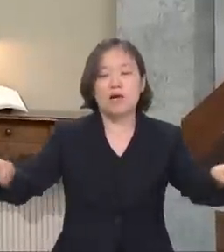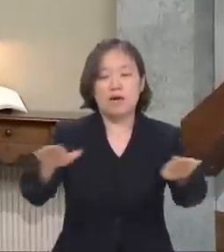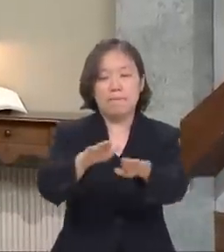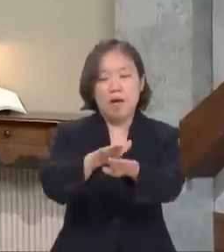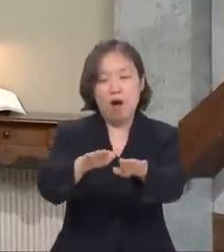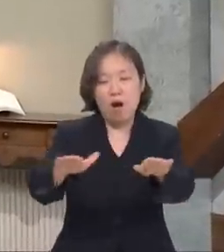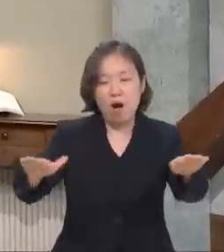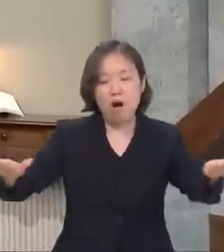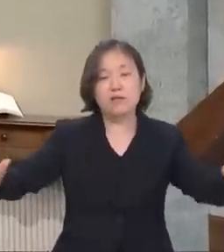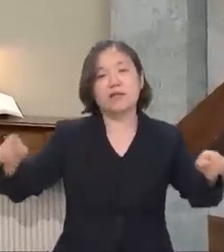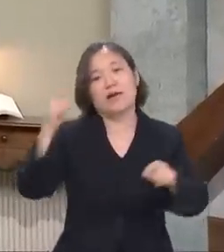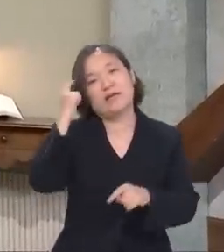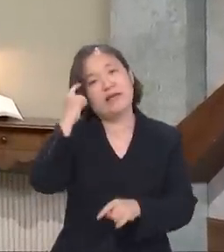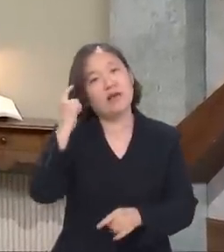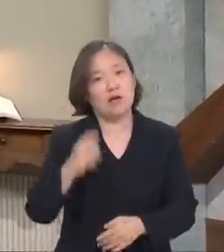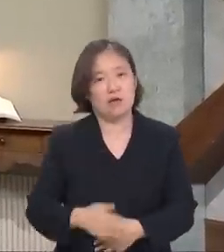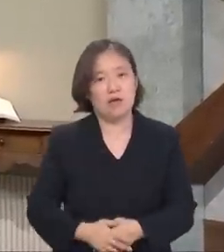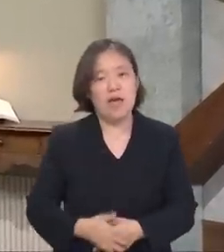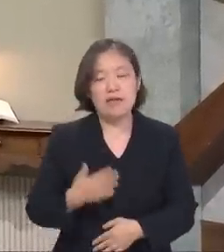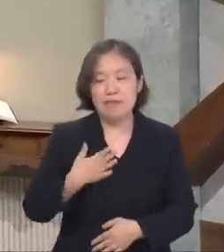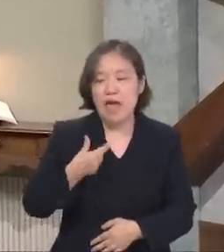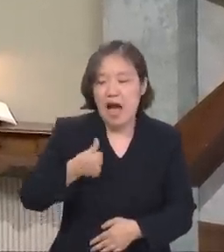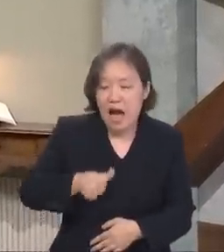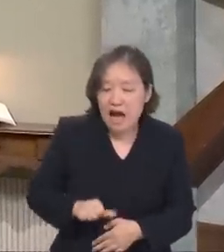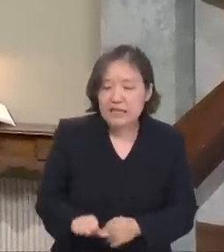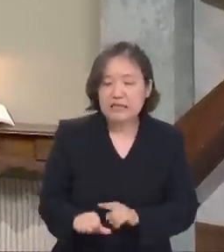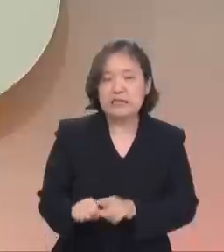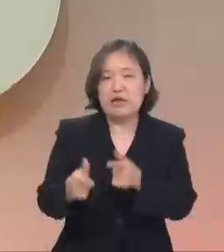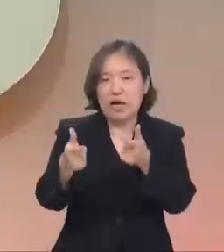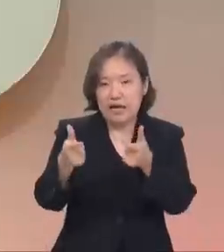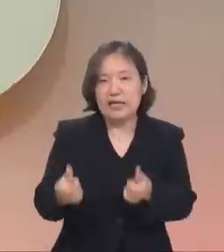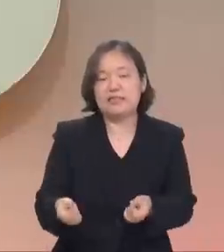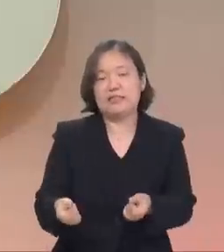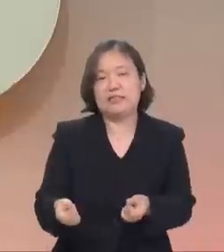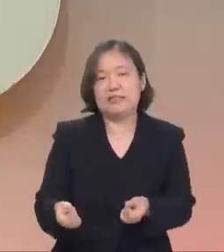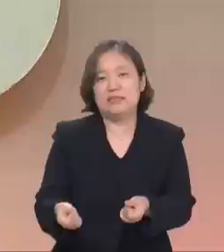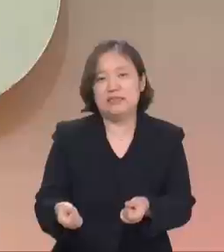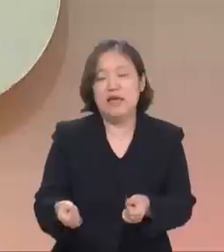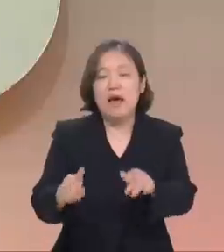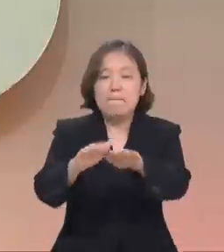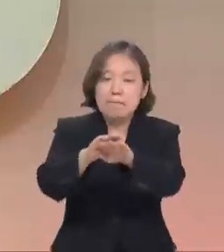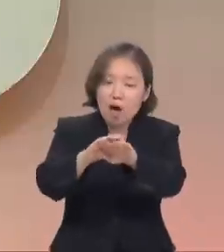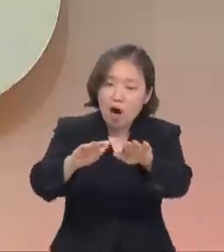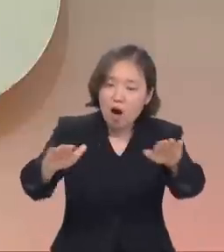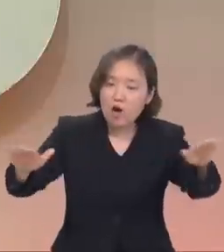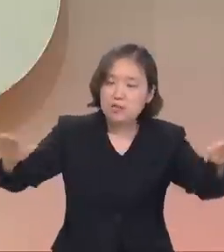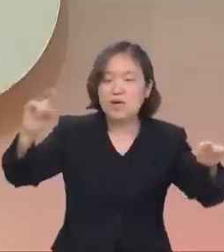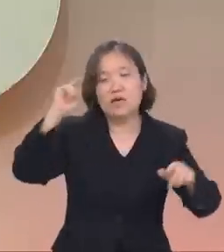아들과 같이 중생들의 평등하게 보신다 내 몸뚱아리에 암세포도 그와